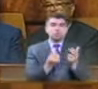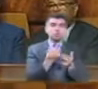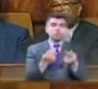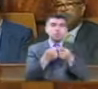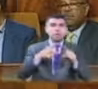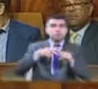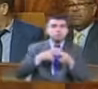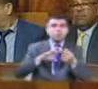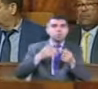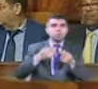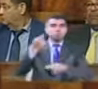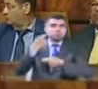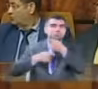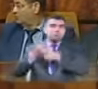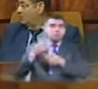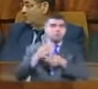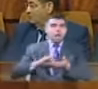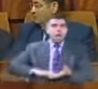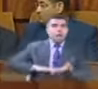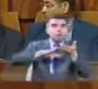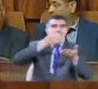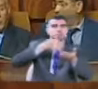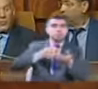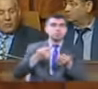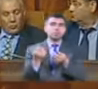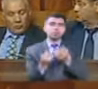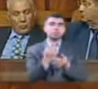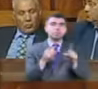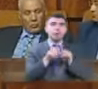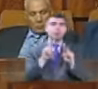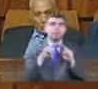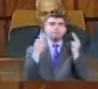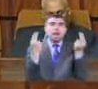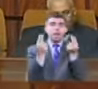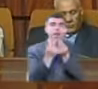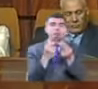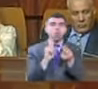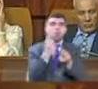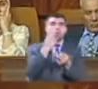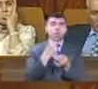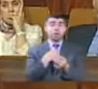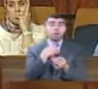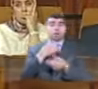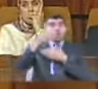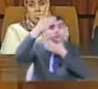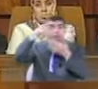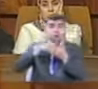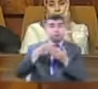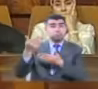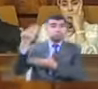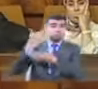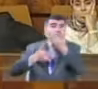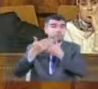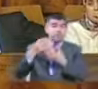اقتصادية التي مكنته من أن يصبح اقتصادا تنافسيا صاعدا في المنطقة، مما مكن بلادنا من جلب استثمارات